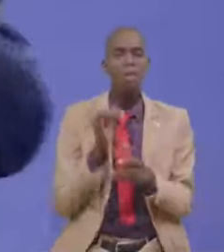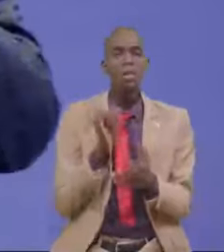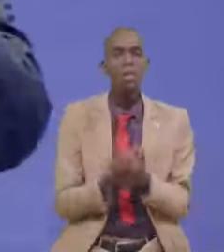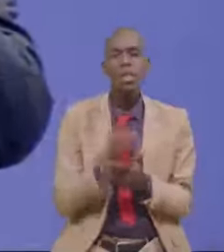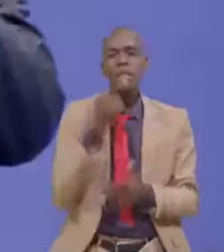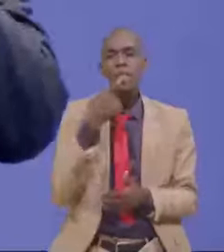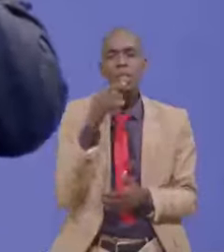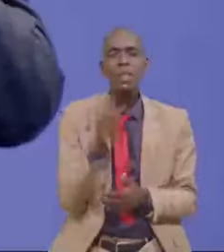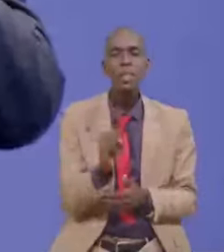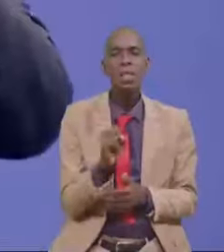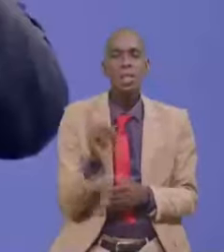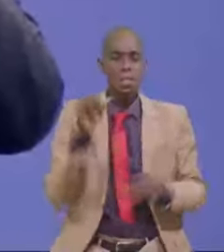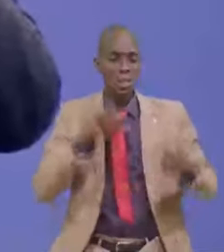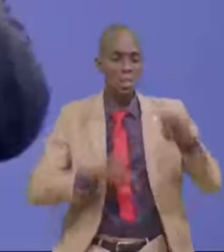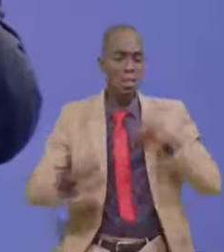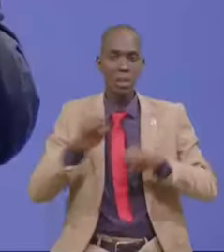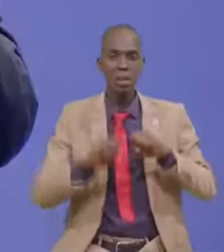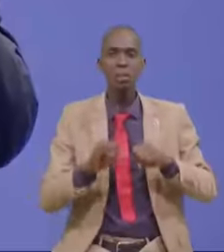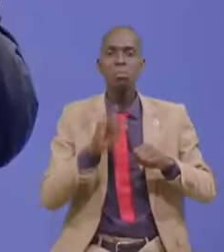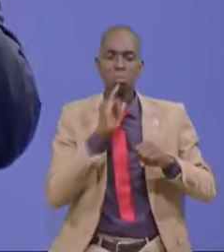qui dit que la science est au haut niveau.